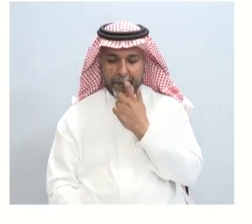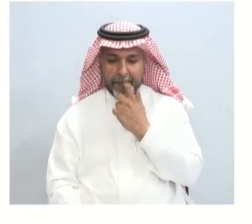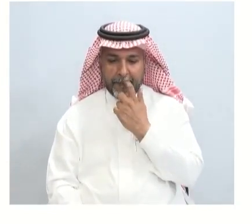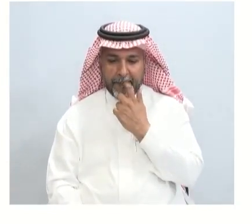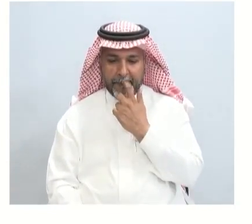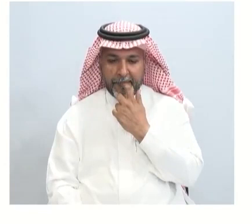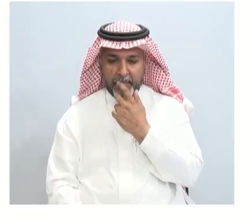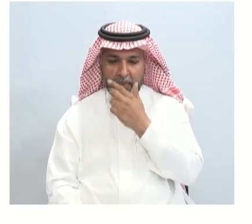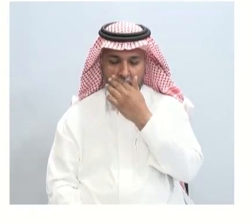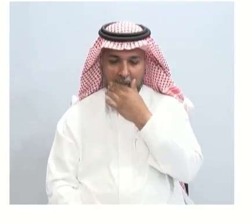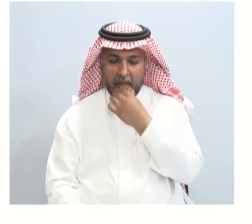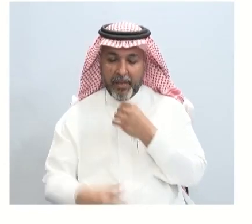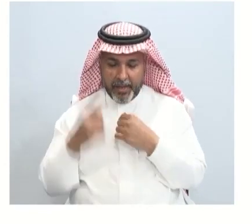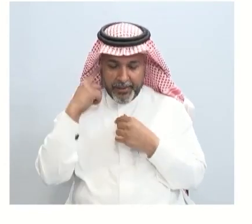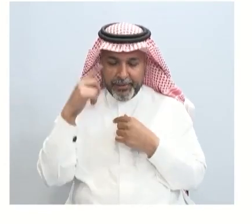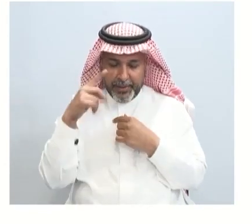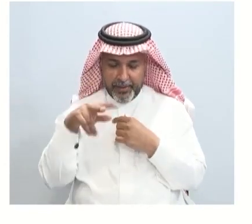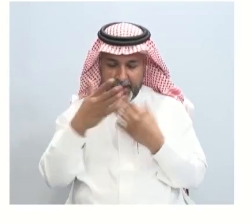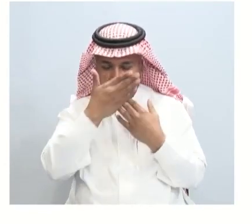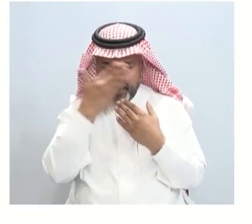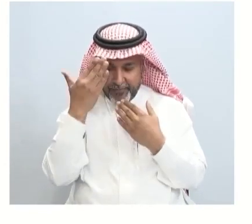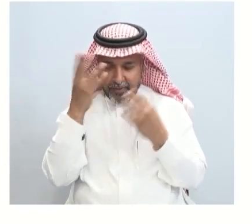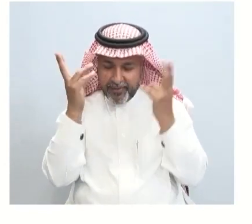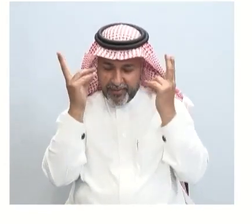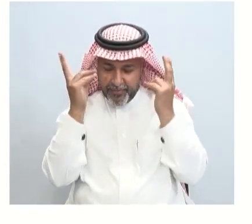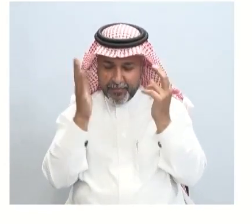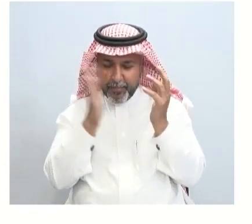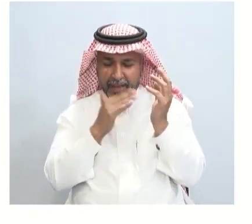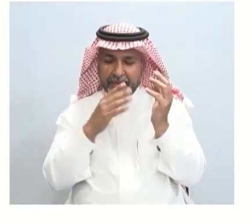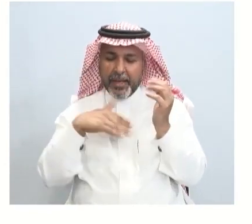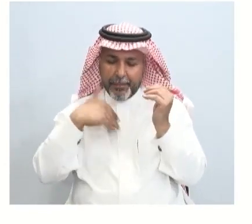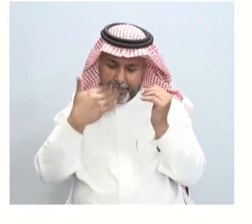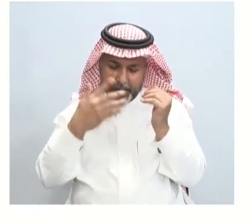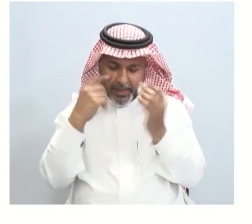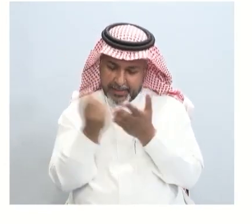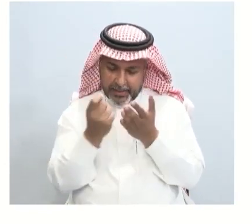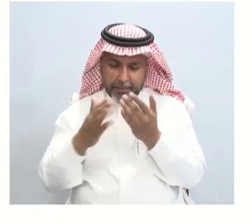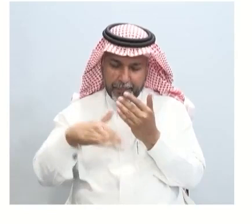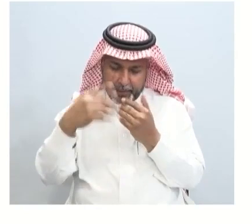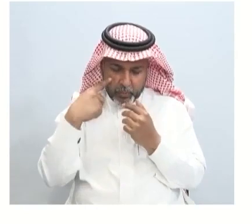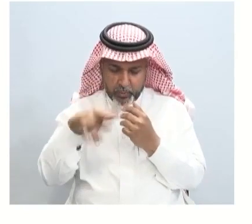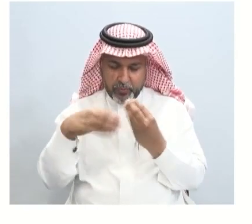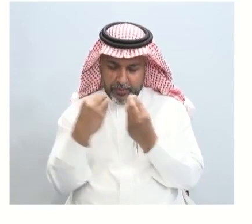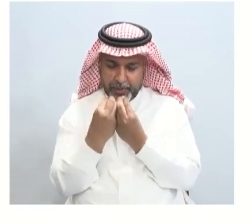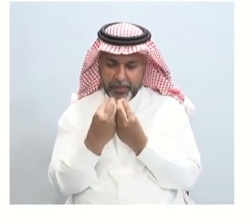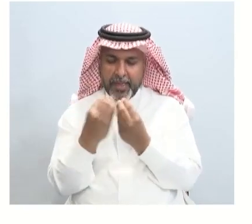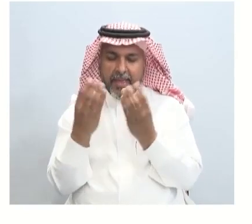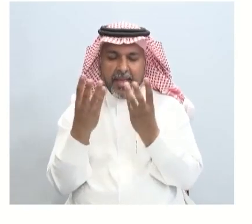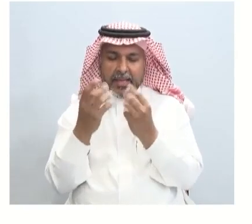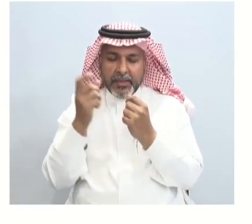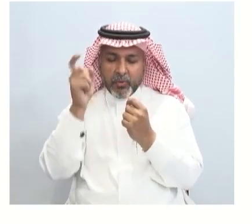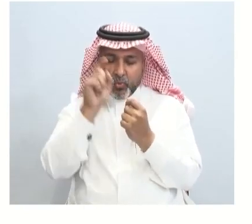ان تكون هذه المعلومات واضحه وجليه المطلوب مننا فقط معرفه طول الدوره يعني مثل ما كنا